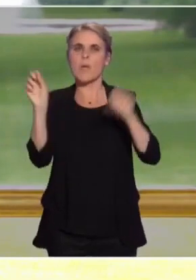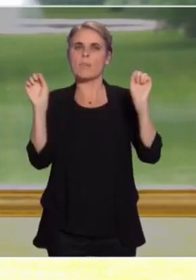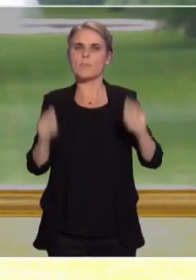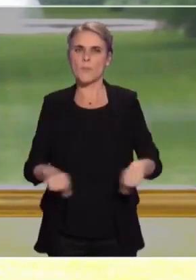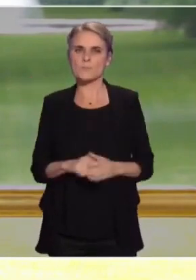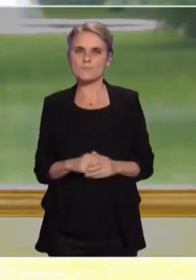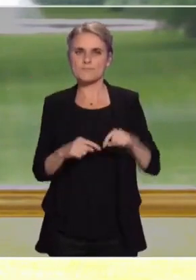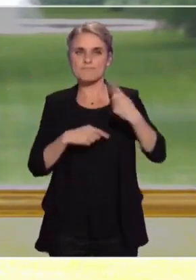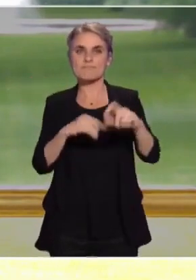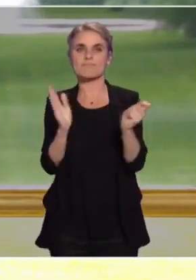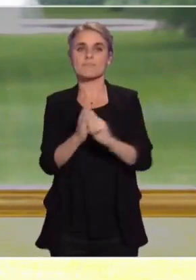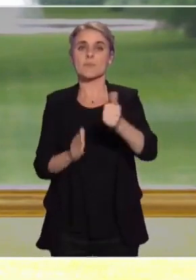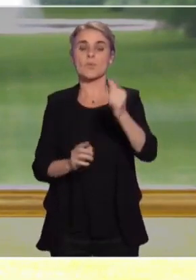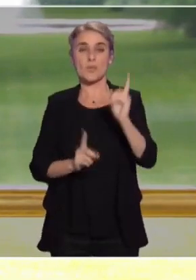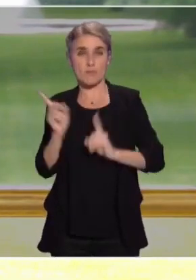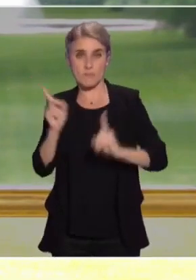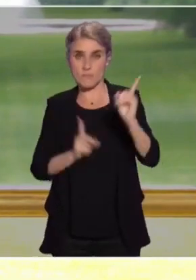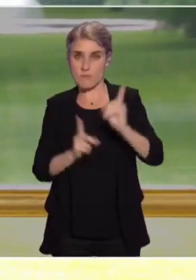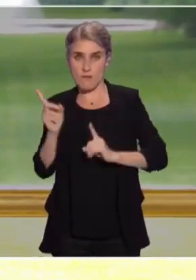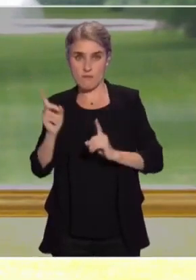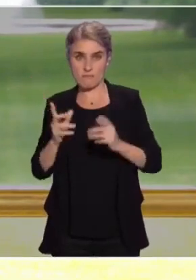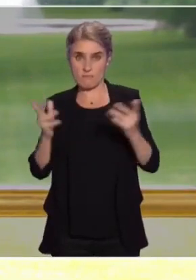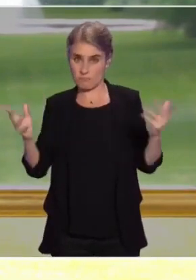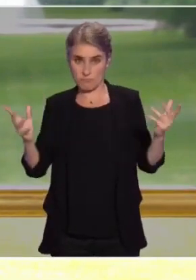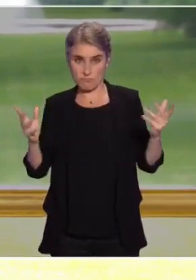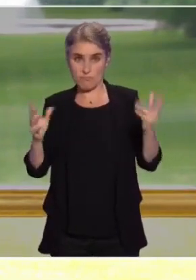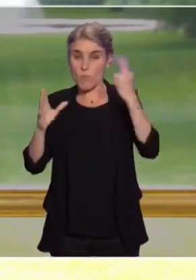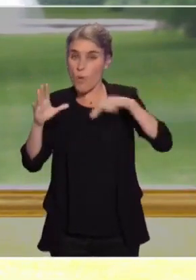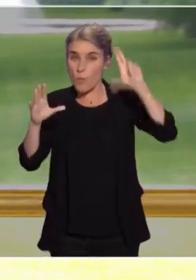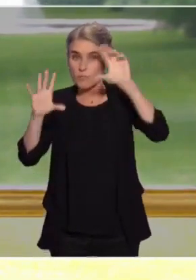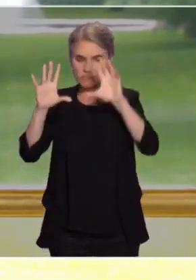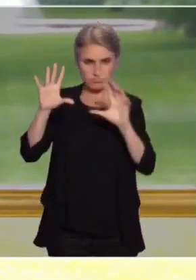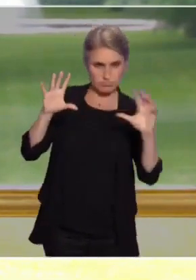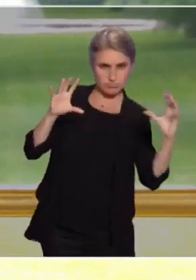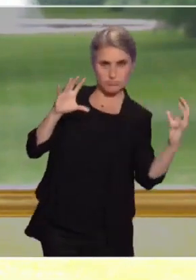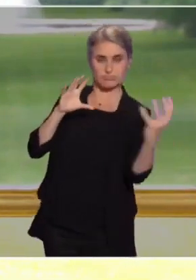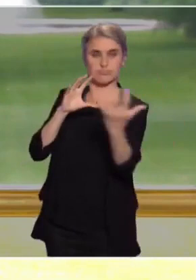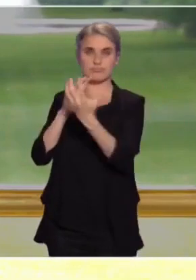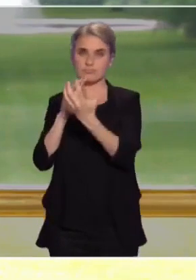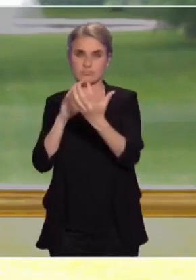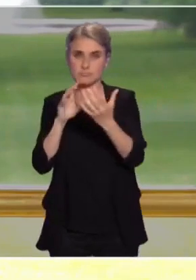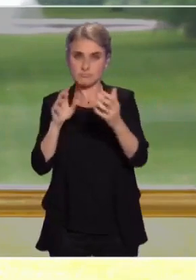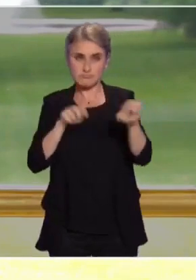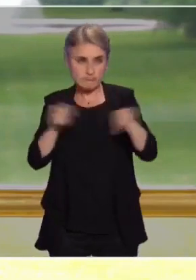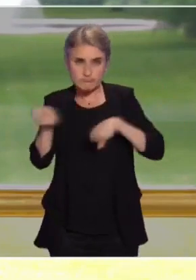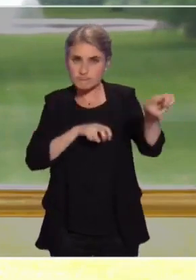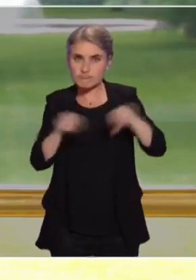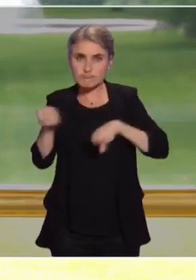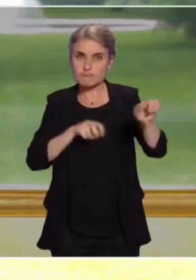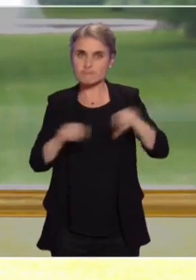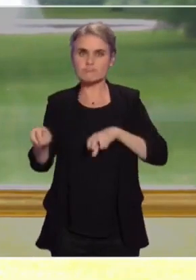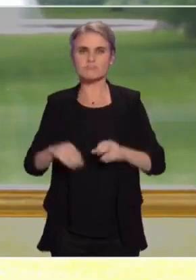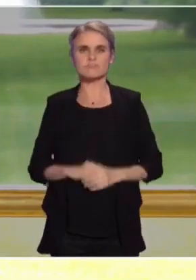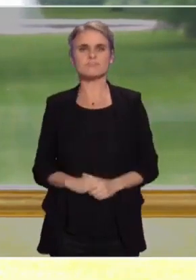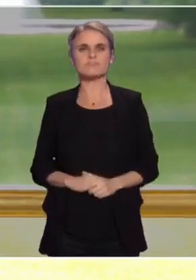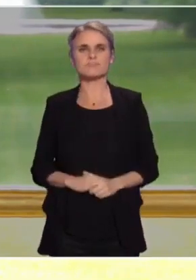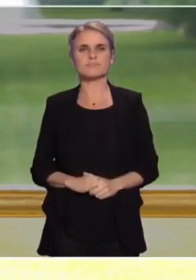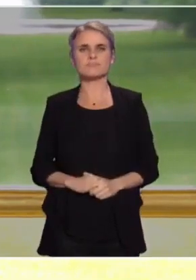1er juillet nous pourrons nous rendre dans les états hors d'europe où l'épidémie sera maîtrisée